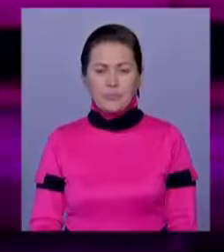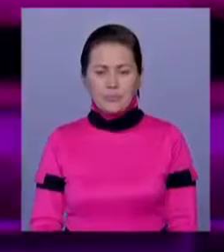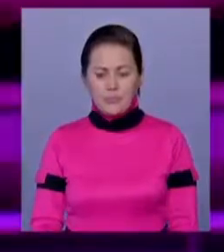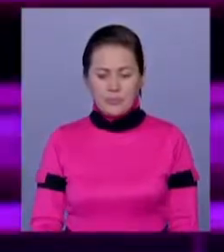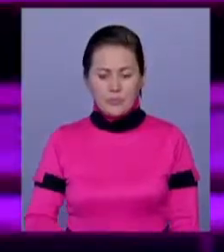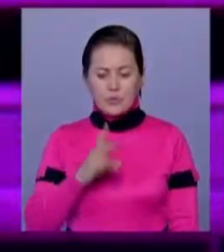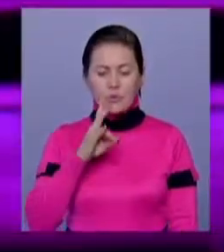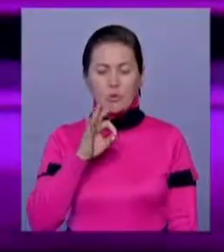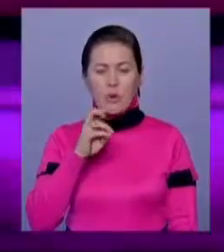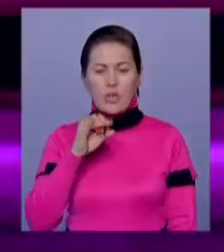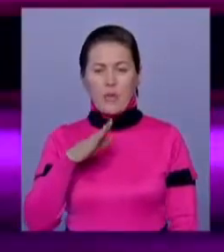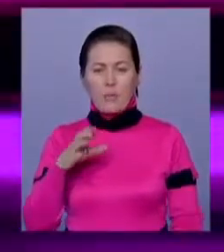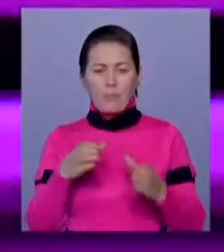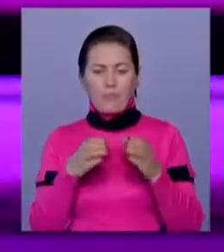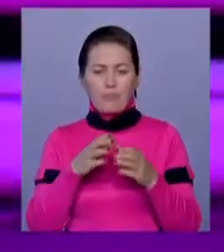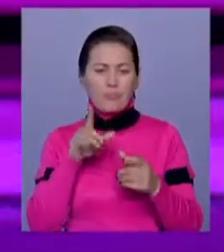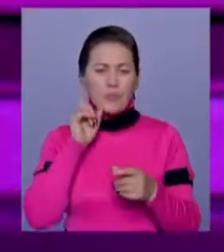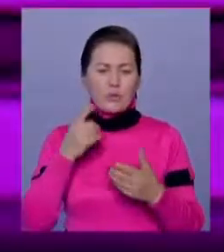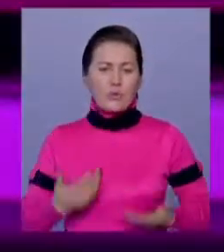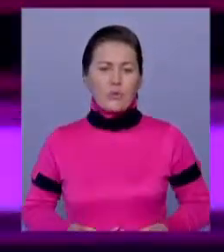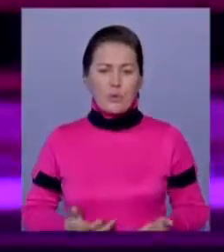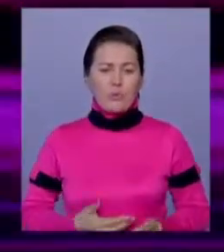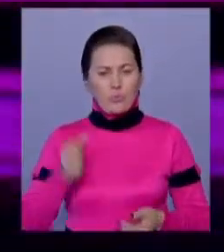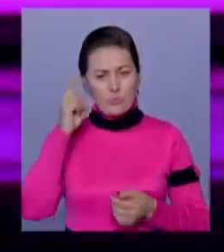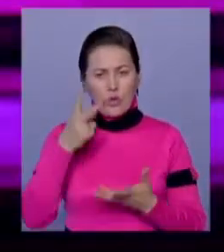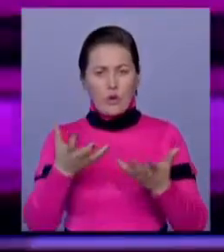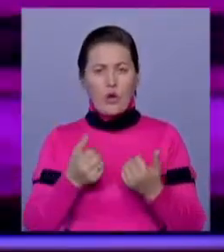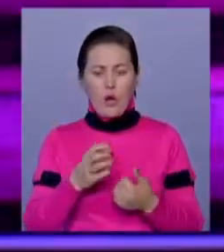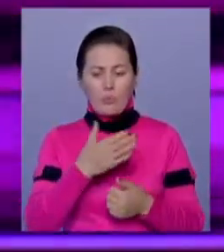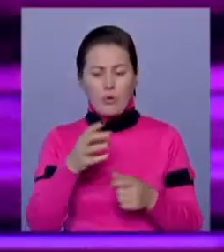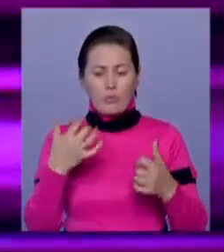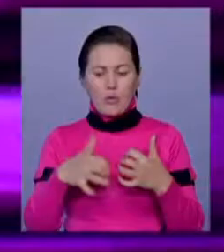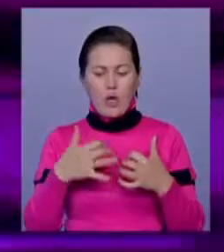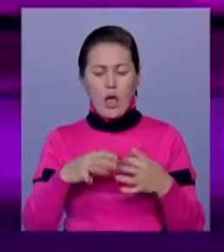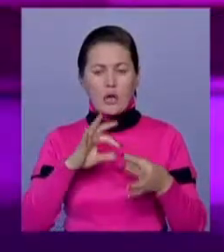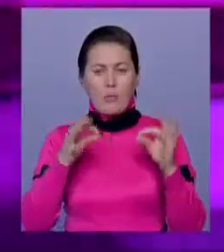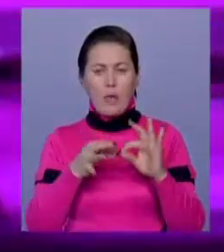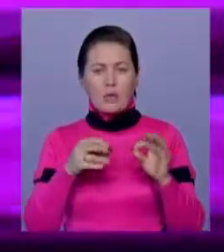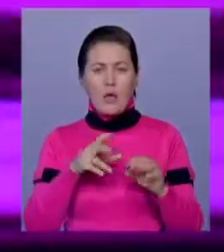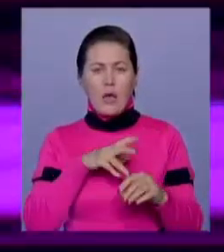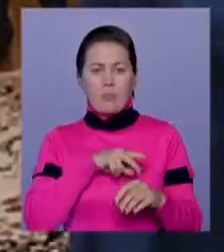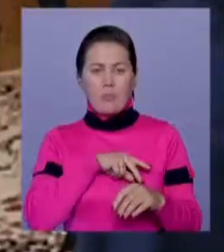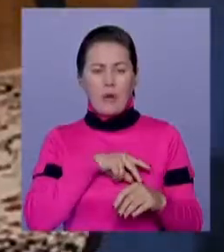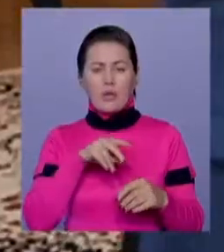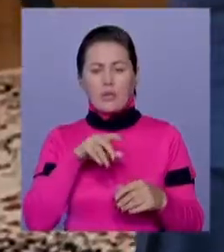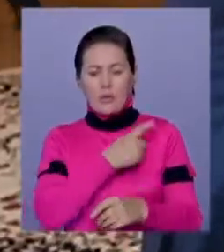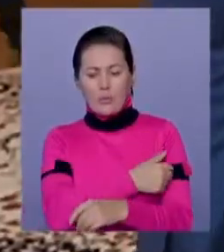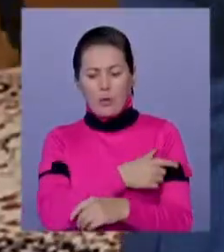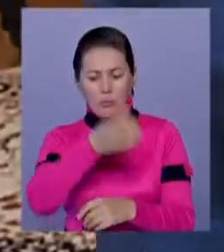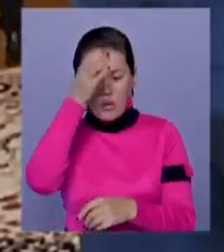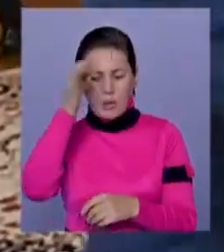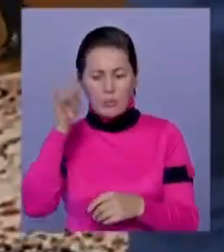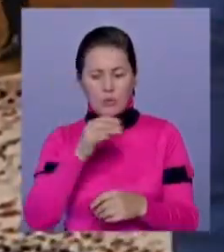Нұр Отан партиясына Алматының жас тұрғындары мүшелікке алынды. Олардың қатарында олимпиада чемпиондары, дәрігерлер, ғалымдар